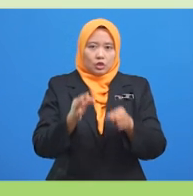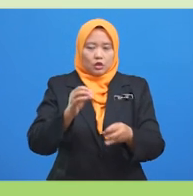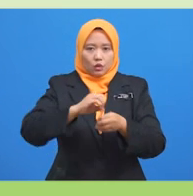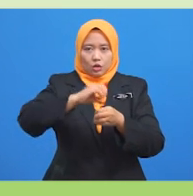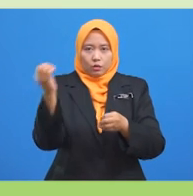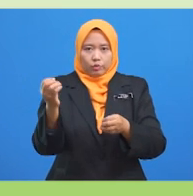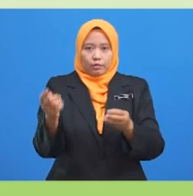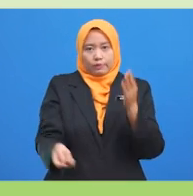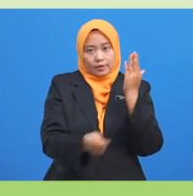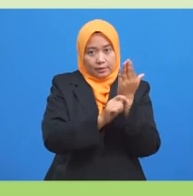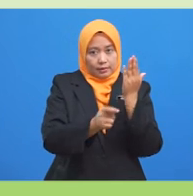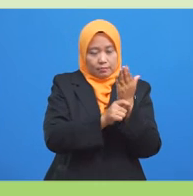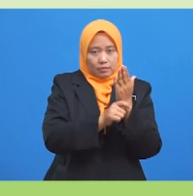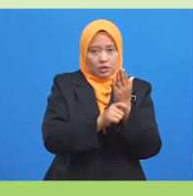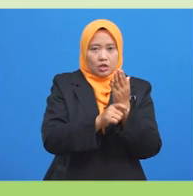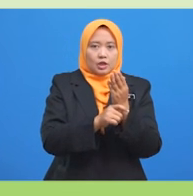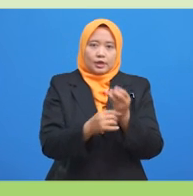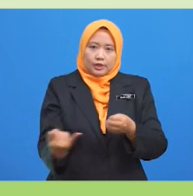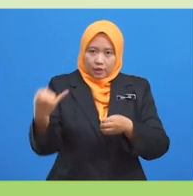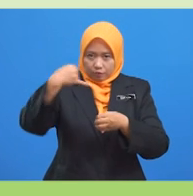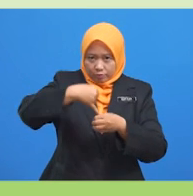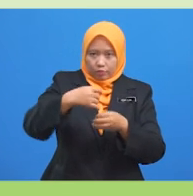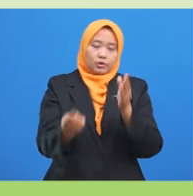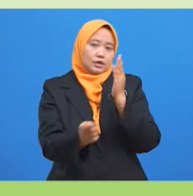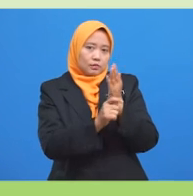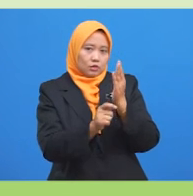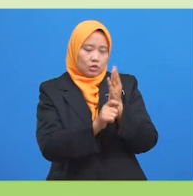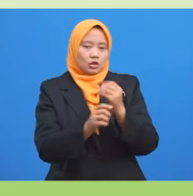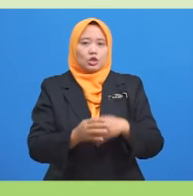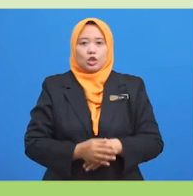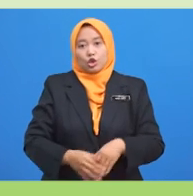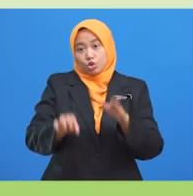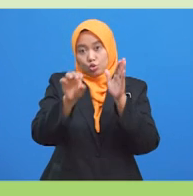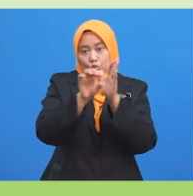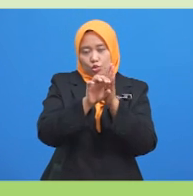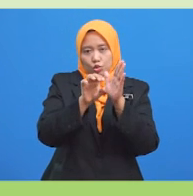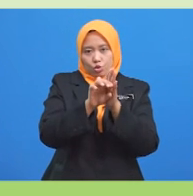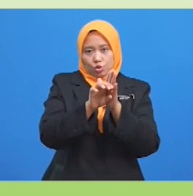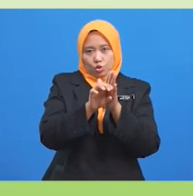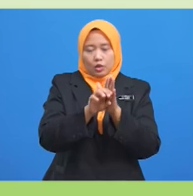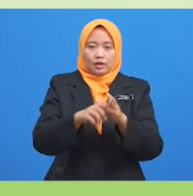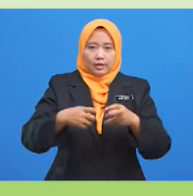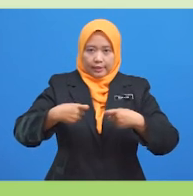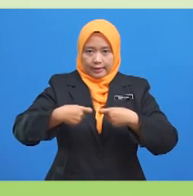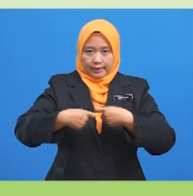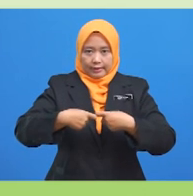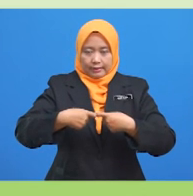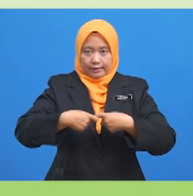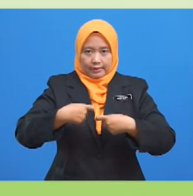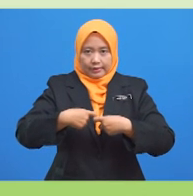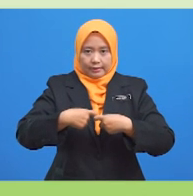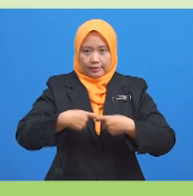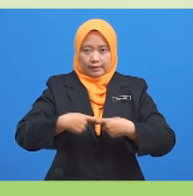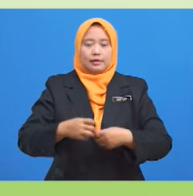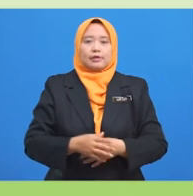dan sebaliknya. Contohnya, bil elektrik. Apabila kuantiti barang yang dikeluarkan atau